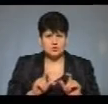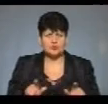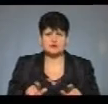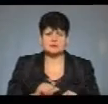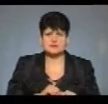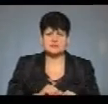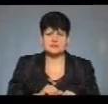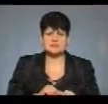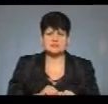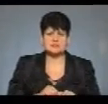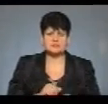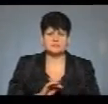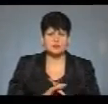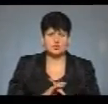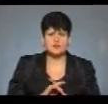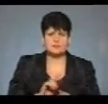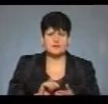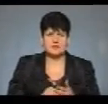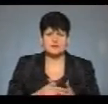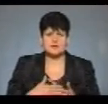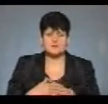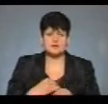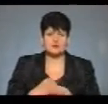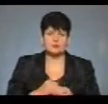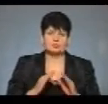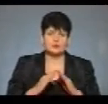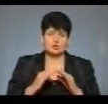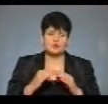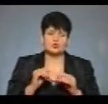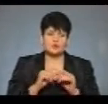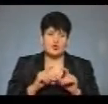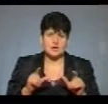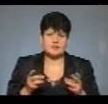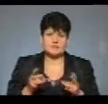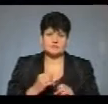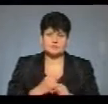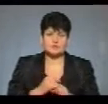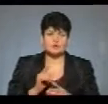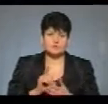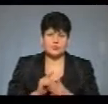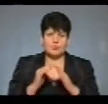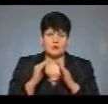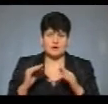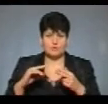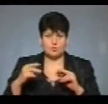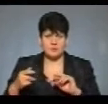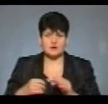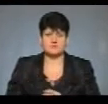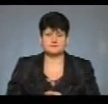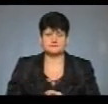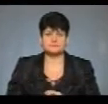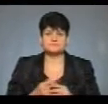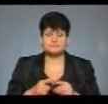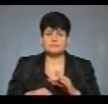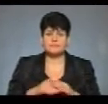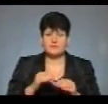боліше питання для нас. Та як я працюю в будинку школяра, це будинок школяра, якому треба зробити обов'язково покрівлю поміняти. А це